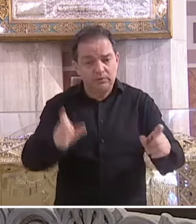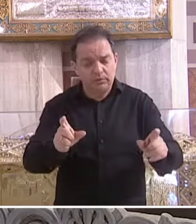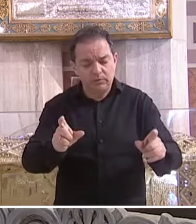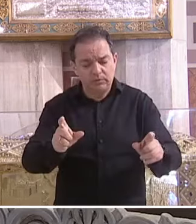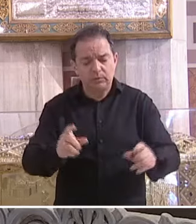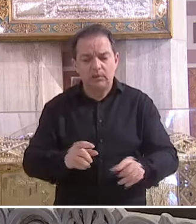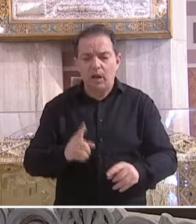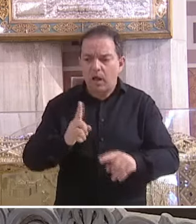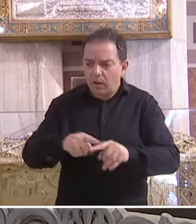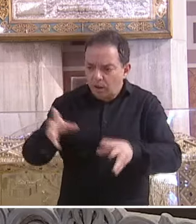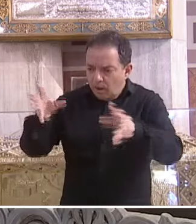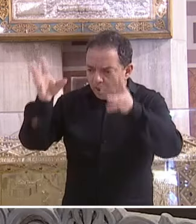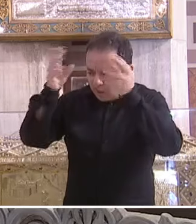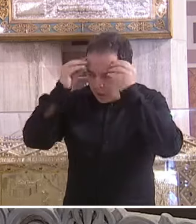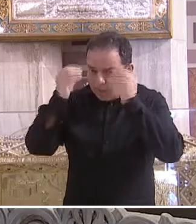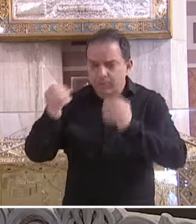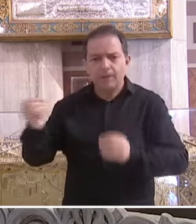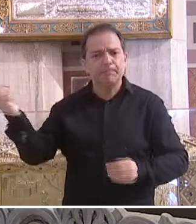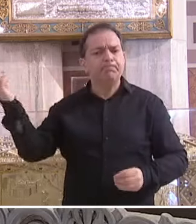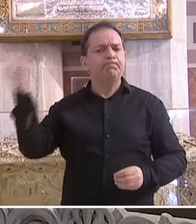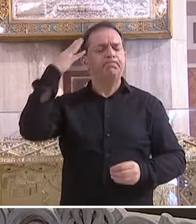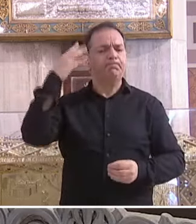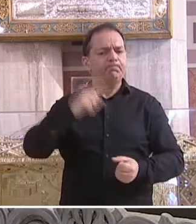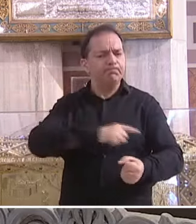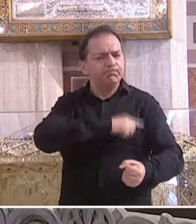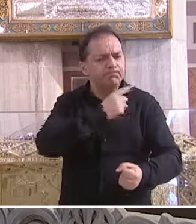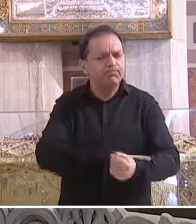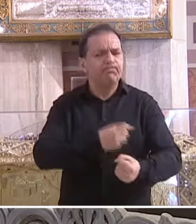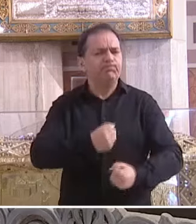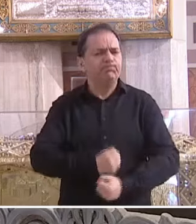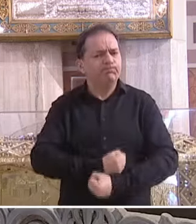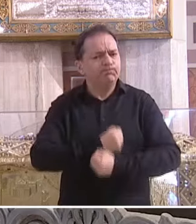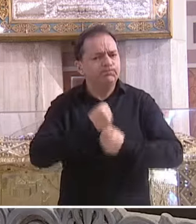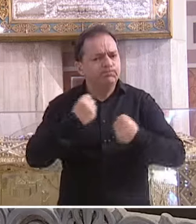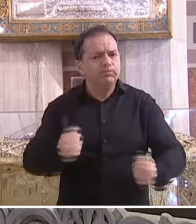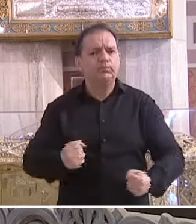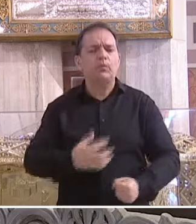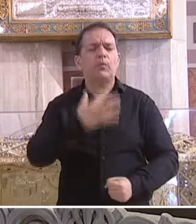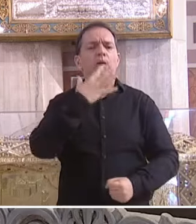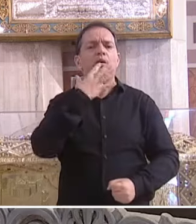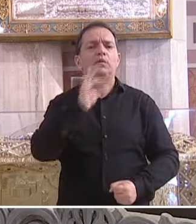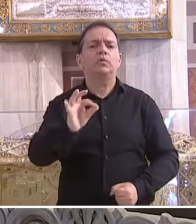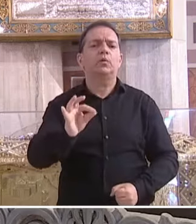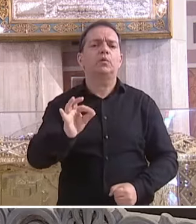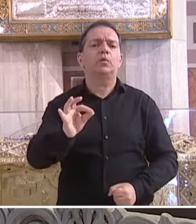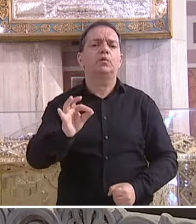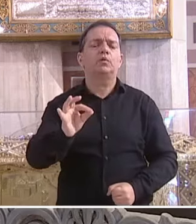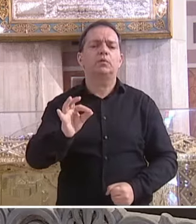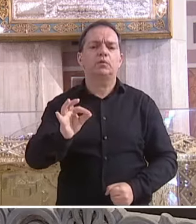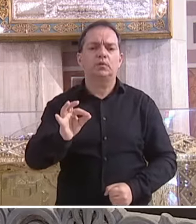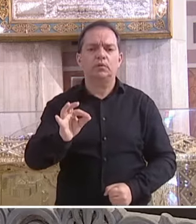ενέπνευσε τους Έλληνες και τους ενεθάρρυνε. Γι' αυτό ο πολύς